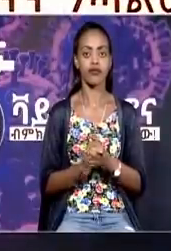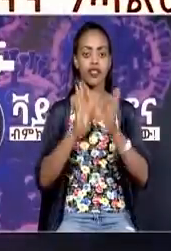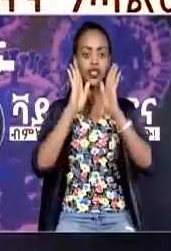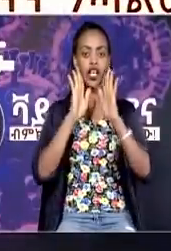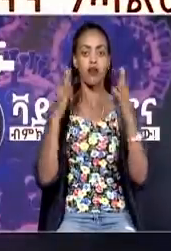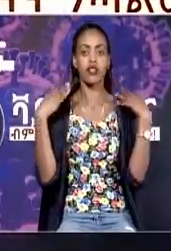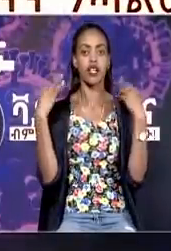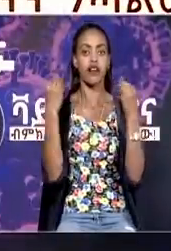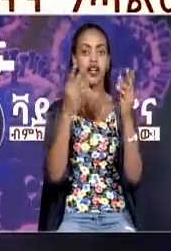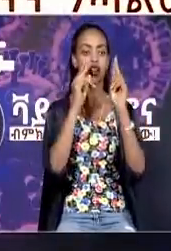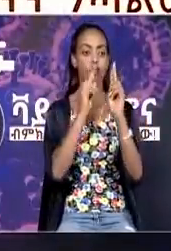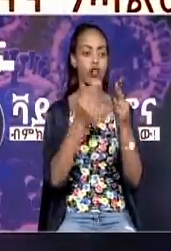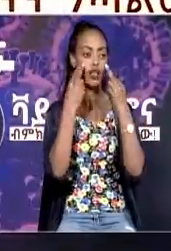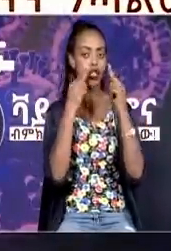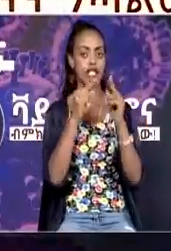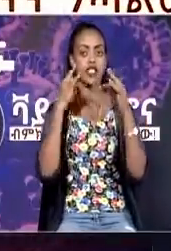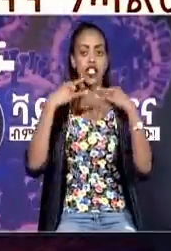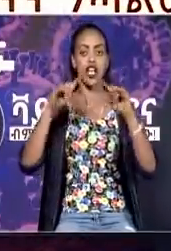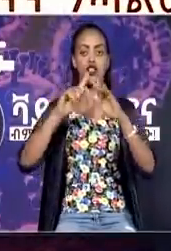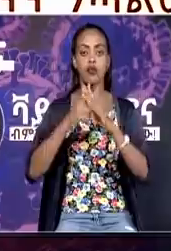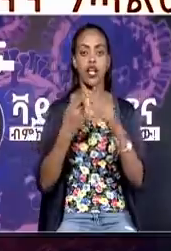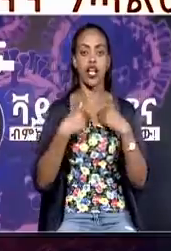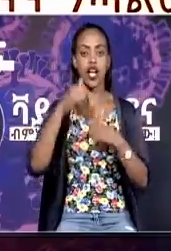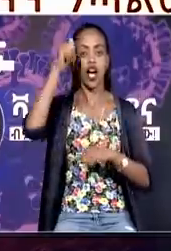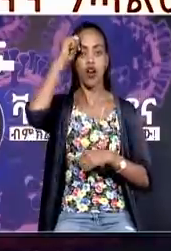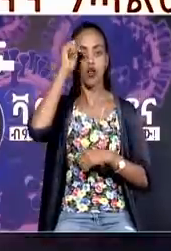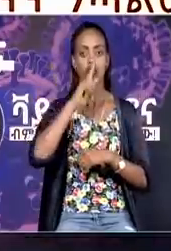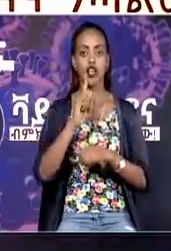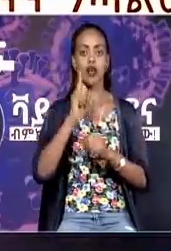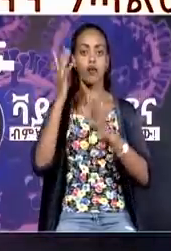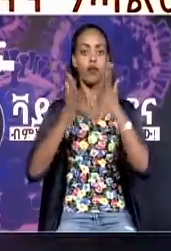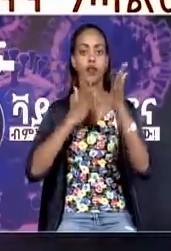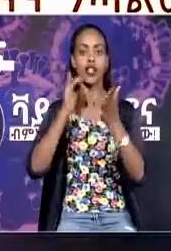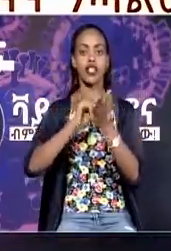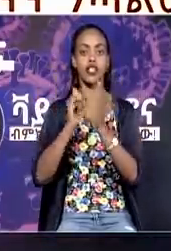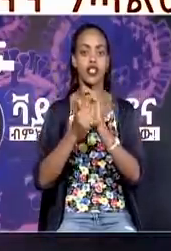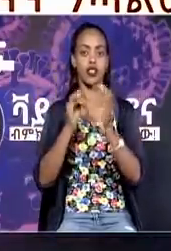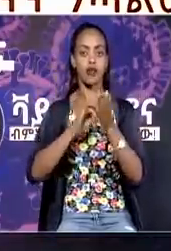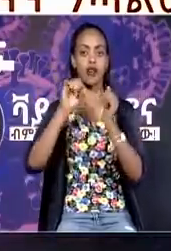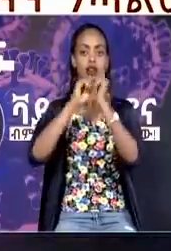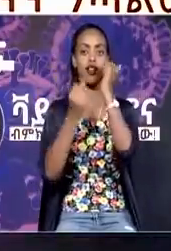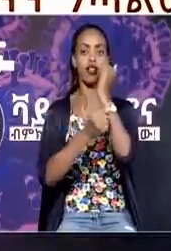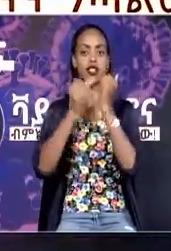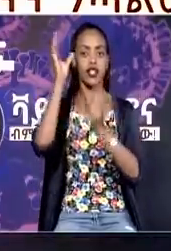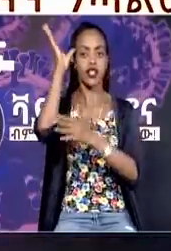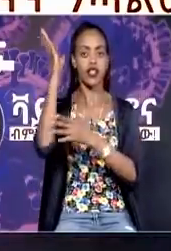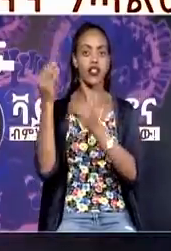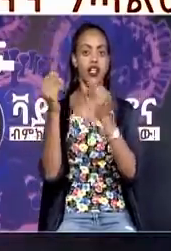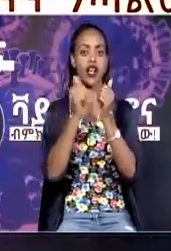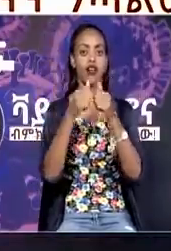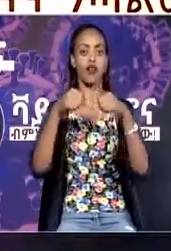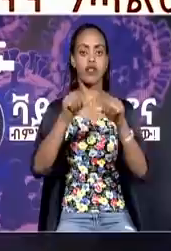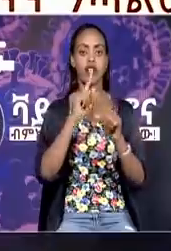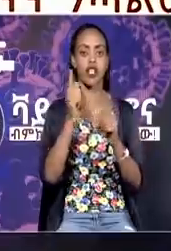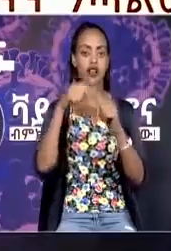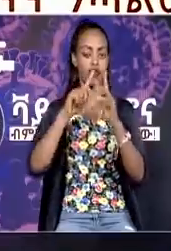ሰላም ጥዕና ሃብለይ ክብራት ተመልከቲ ዜናታትና ጀሚሮም ኣለው ኣክሊሉ ዘሚካኤለ ብምልክት ዜና ዜናታት እንዳመራሕት ምሳና ፃንሕት ክትገብርያ መሰረት ግብረ ዝጋብሔር ማለት